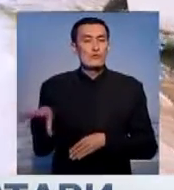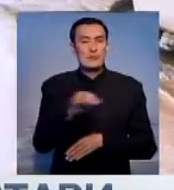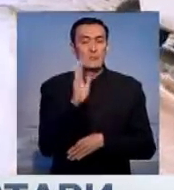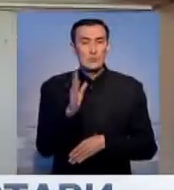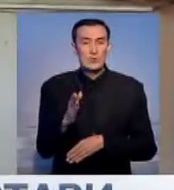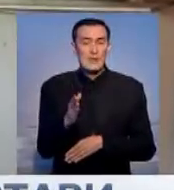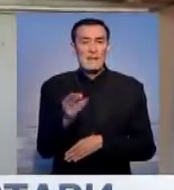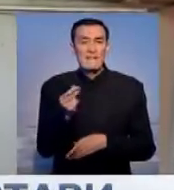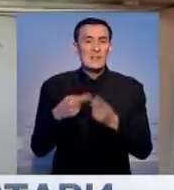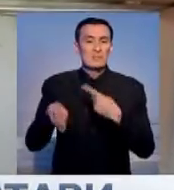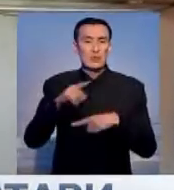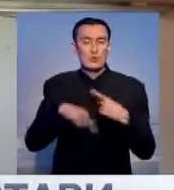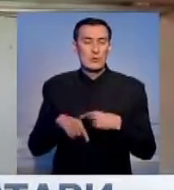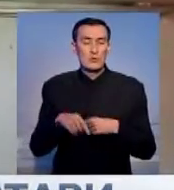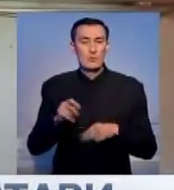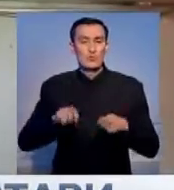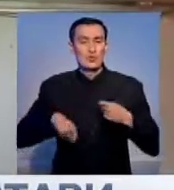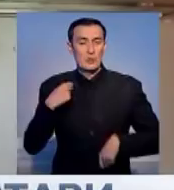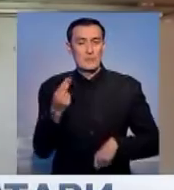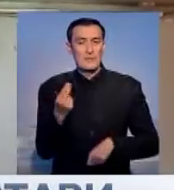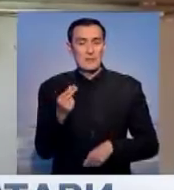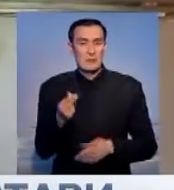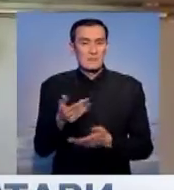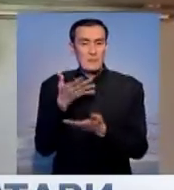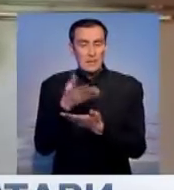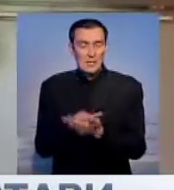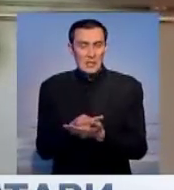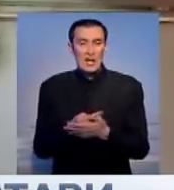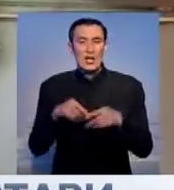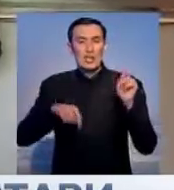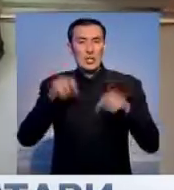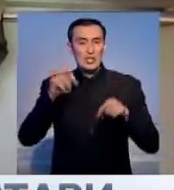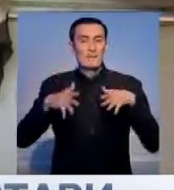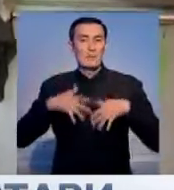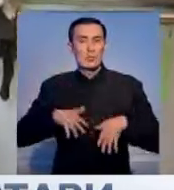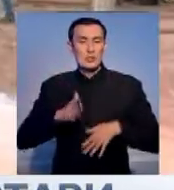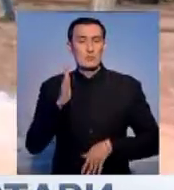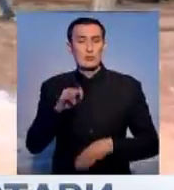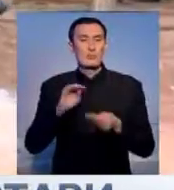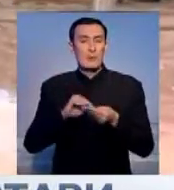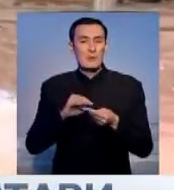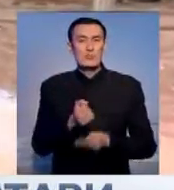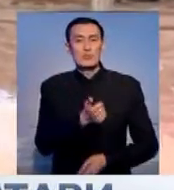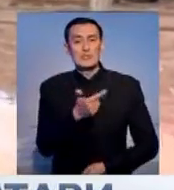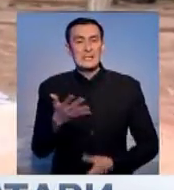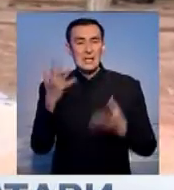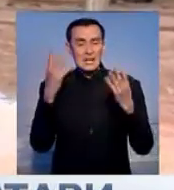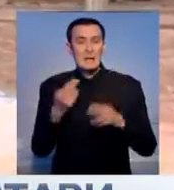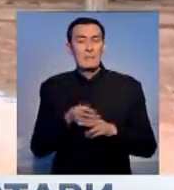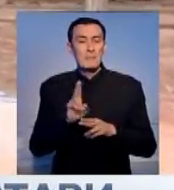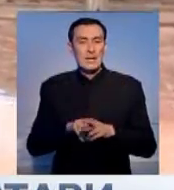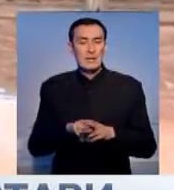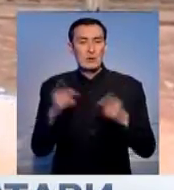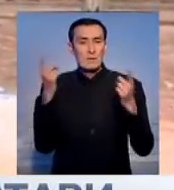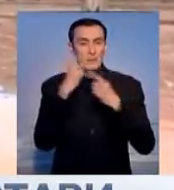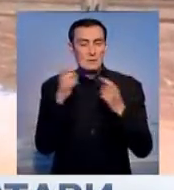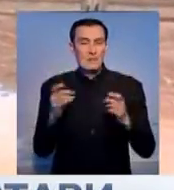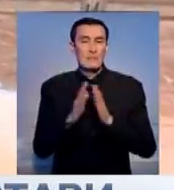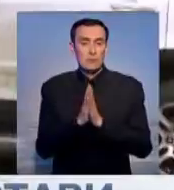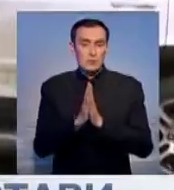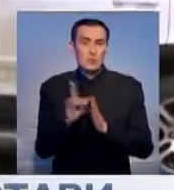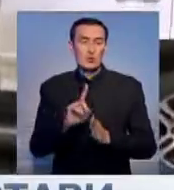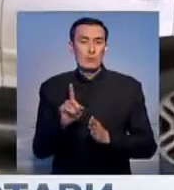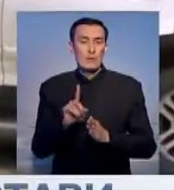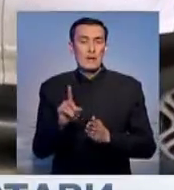ущерб в денежном эквиваленте. По прогнозам синоптиков, дожди в Грузии сохранятся еще несколько дней. Поэтому мэрия призывает во время ливня воздержаться